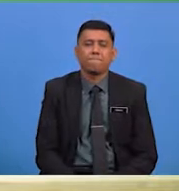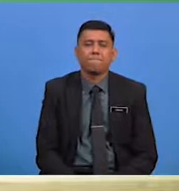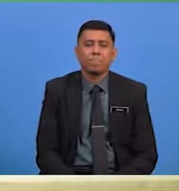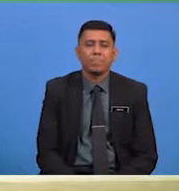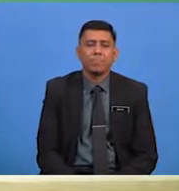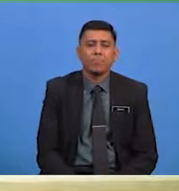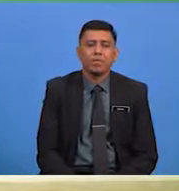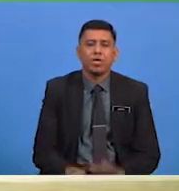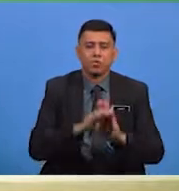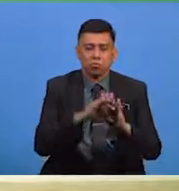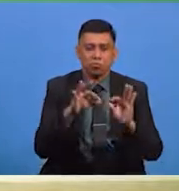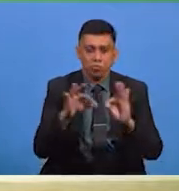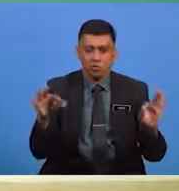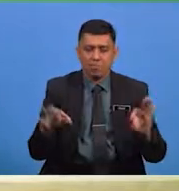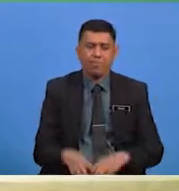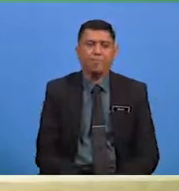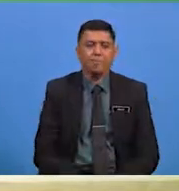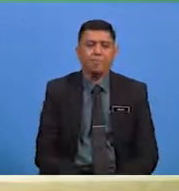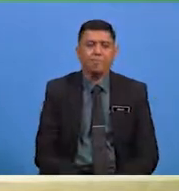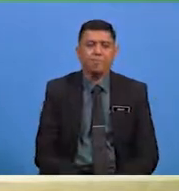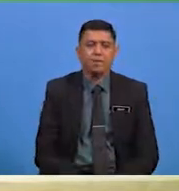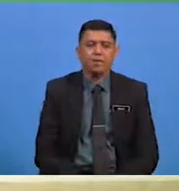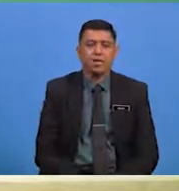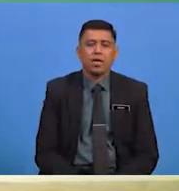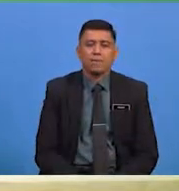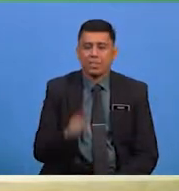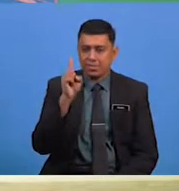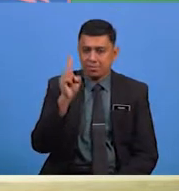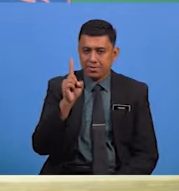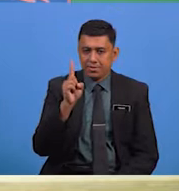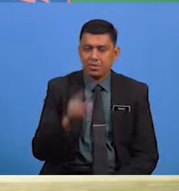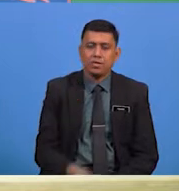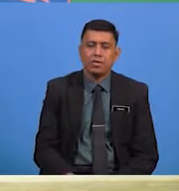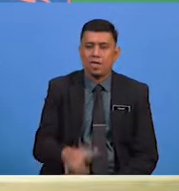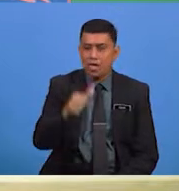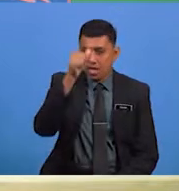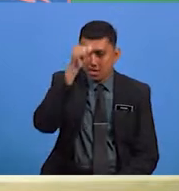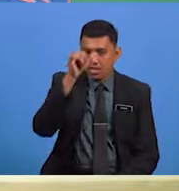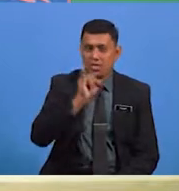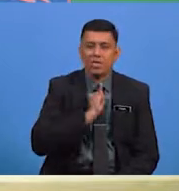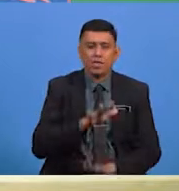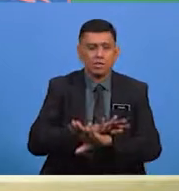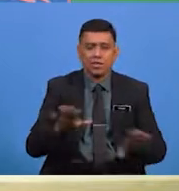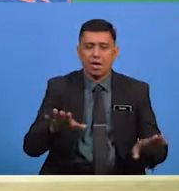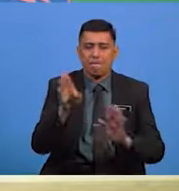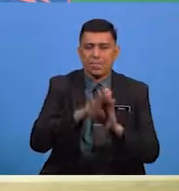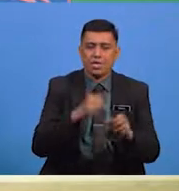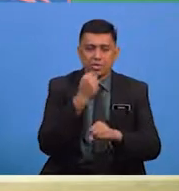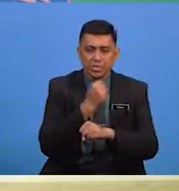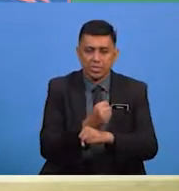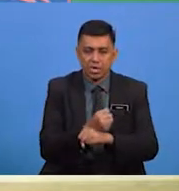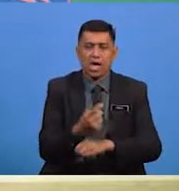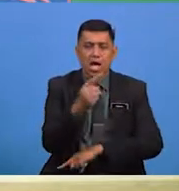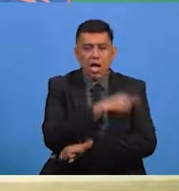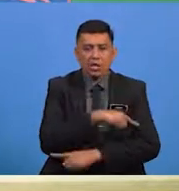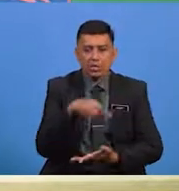Contoh ayat. Ayat yang pertama. Ayah saya tidak bekerja hari